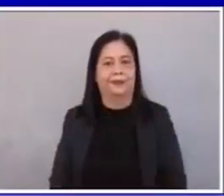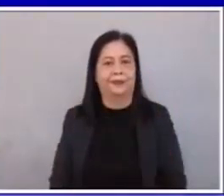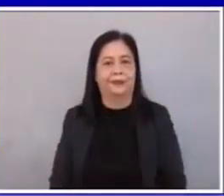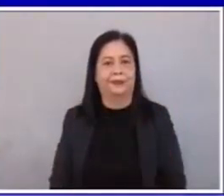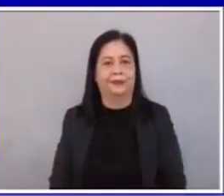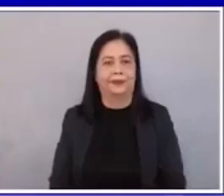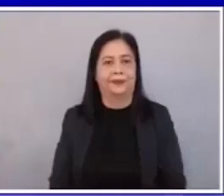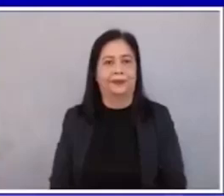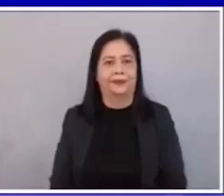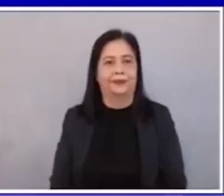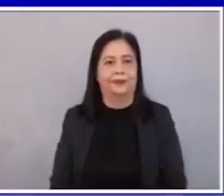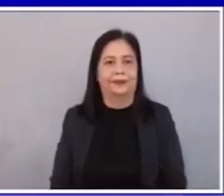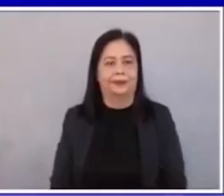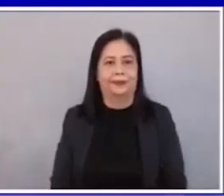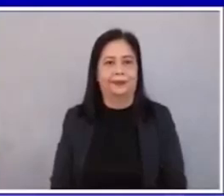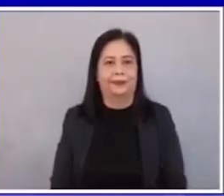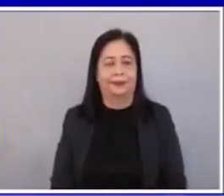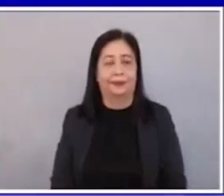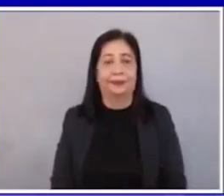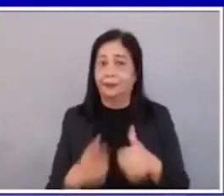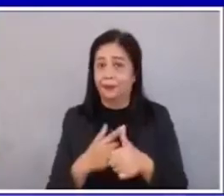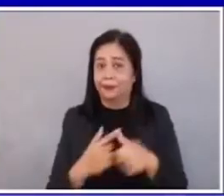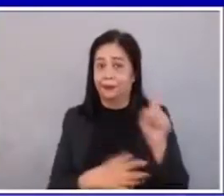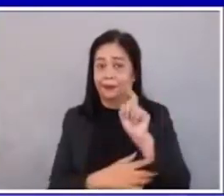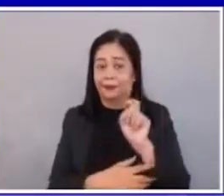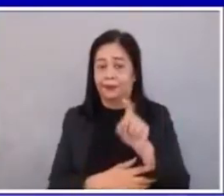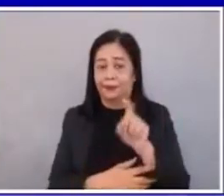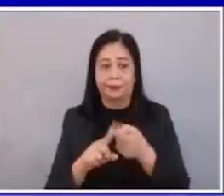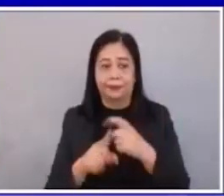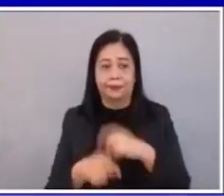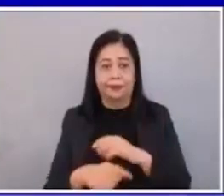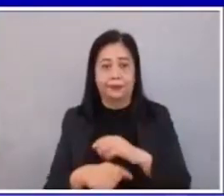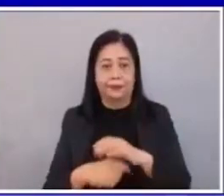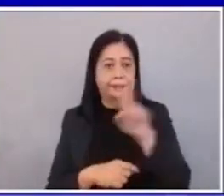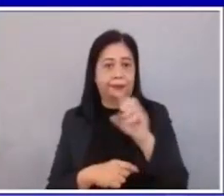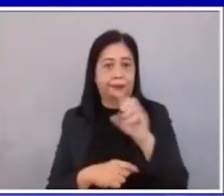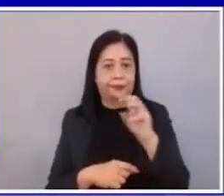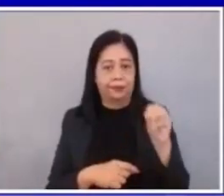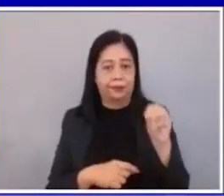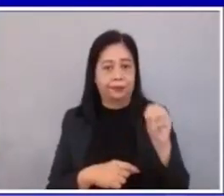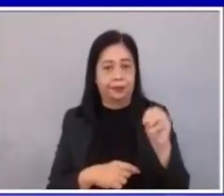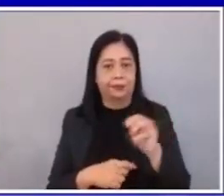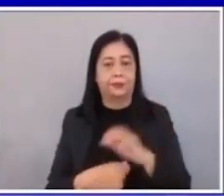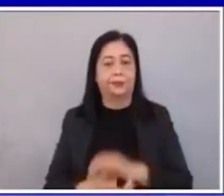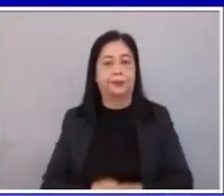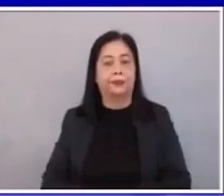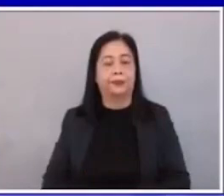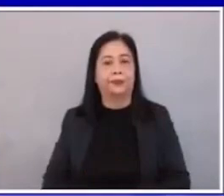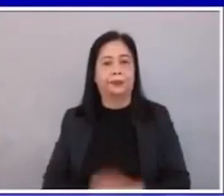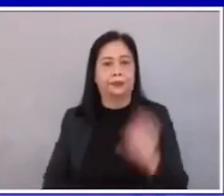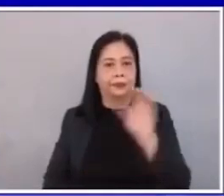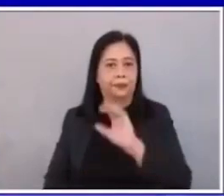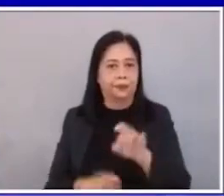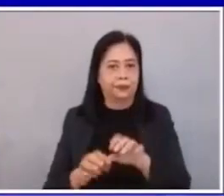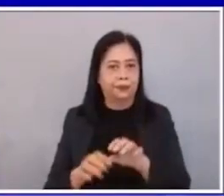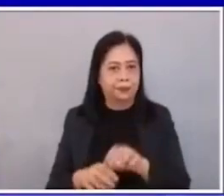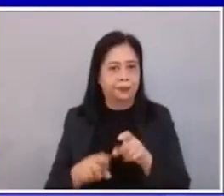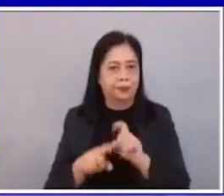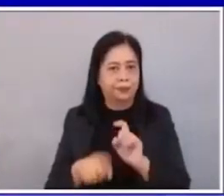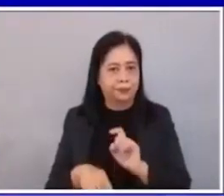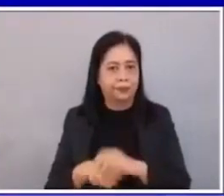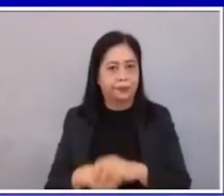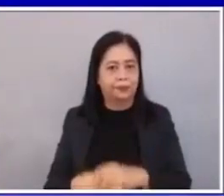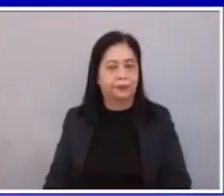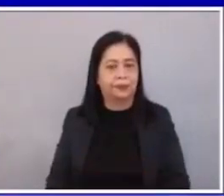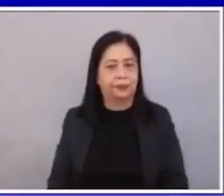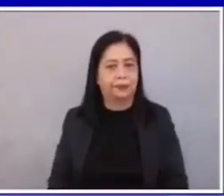Okay, ang unang tanong po natin ay galing dito sa Zoom chat. Ito po ay mula kay